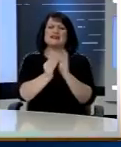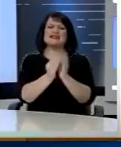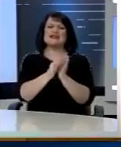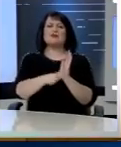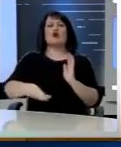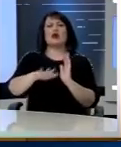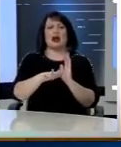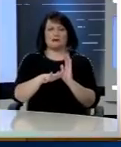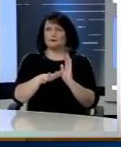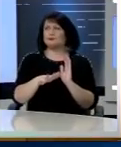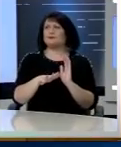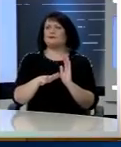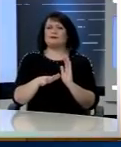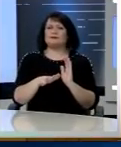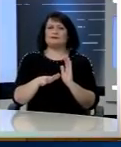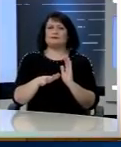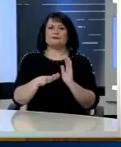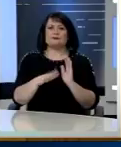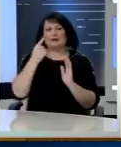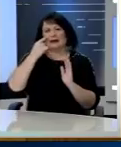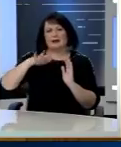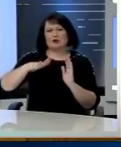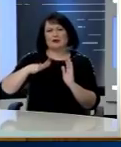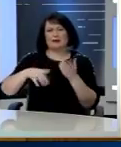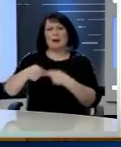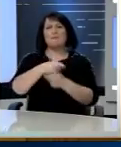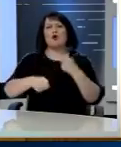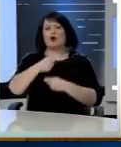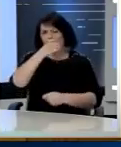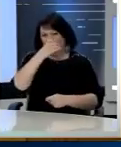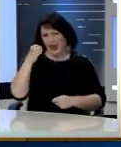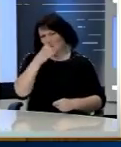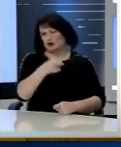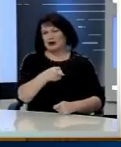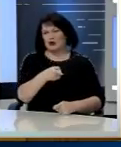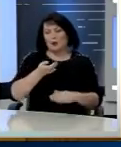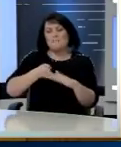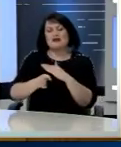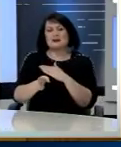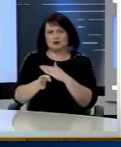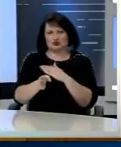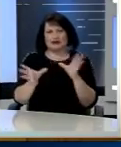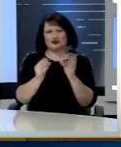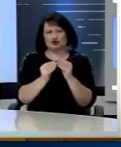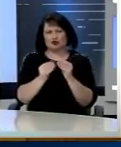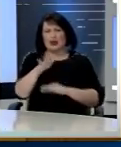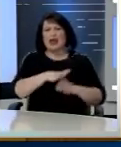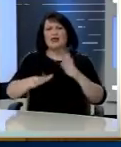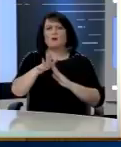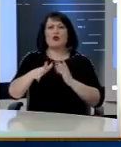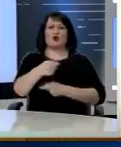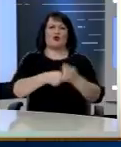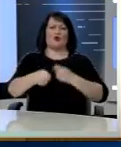συμμορίας υπόπτων για εμπορία ναρκωτικών και μεσαζών των οπλικών συστημάτων, διότι θα χάσουν το ψωμί